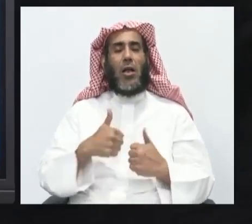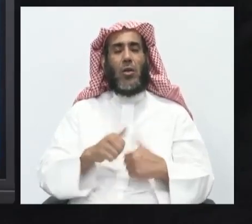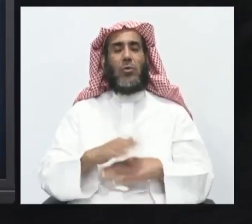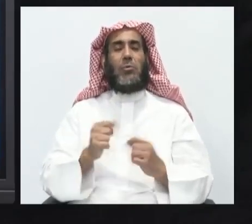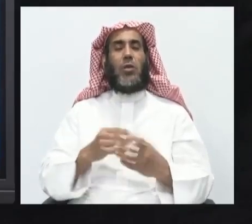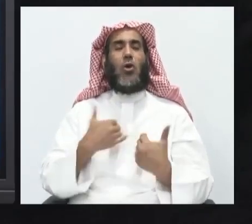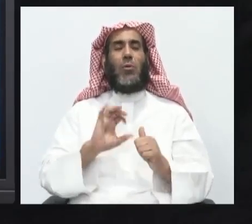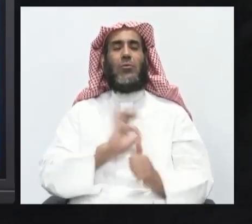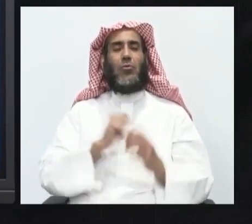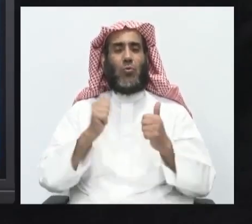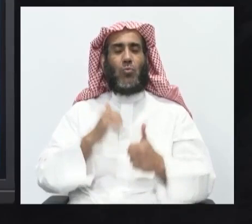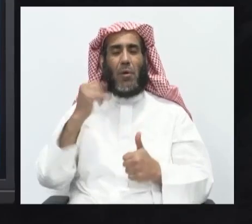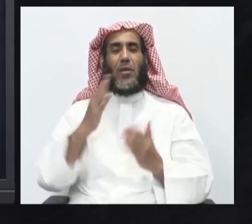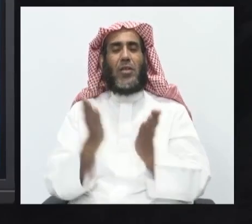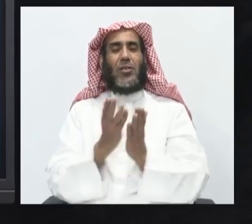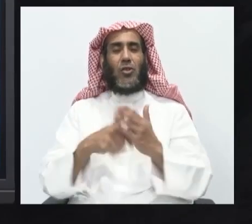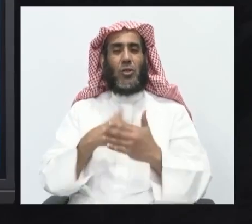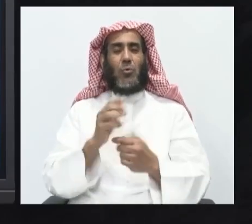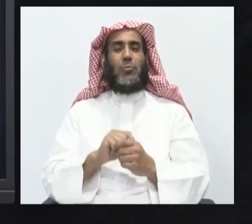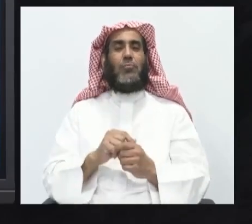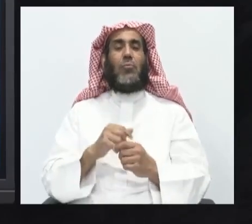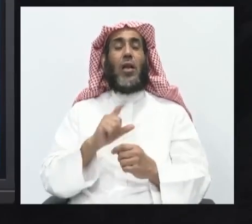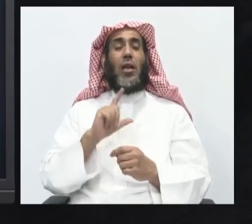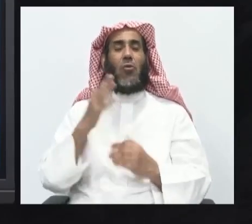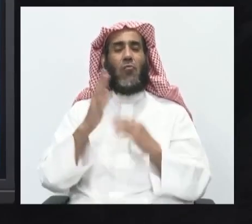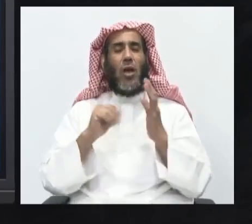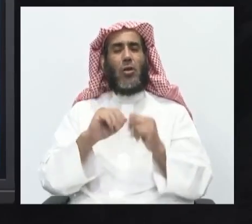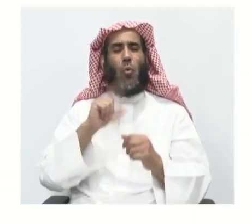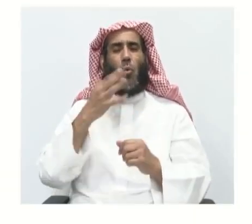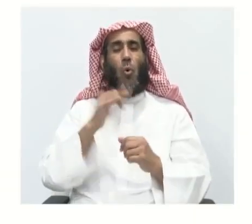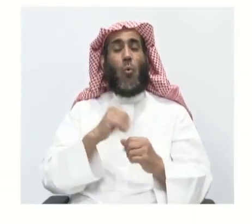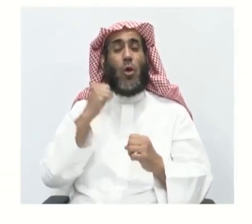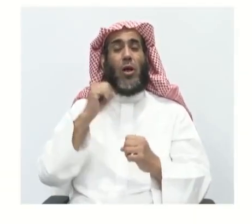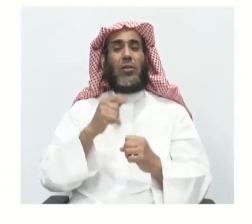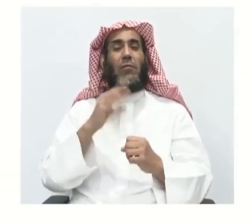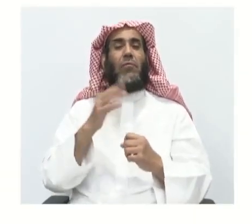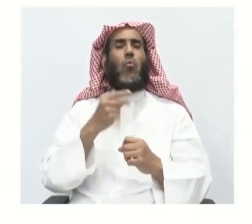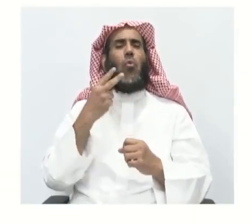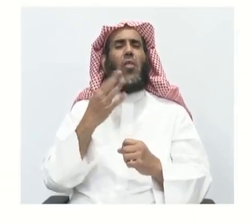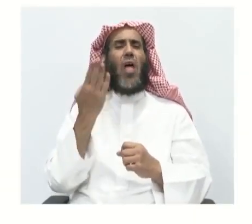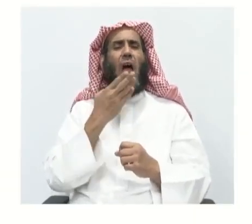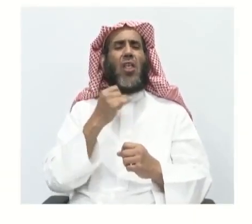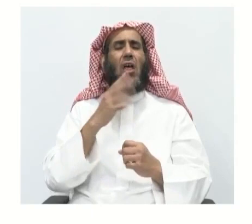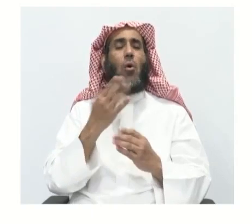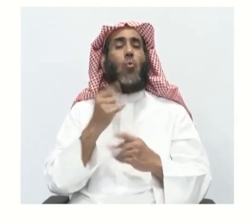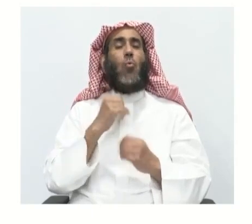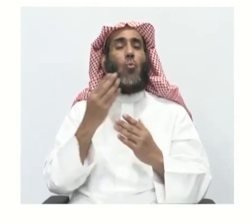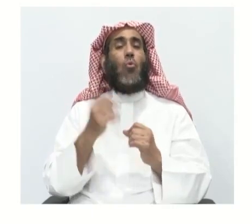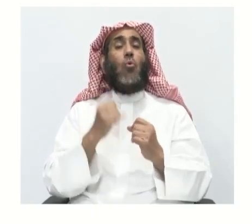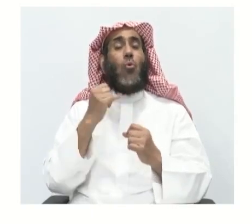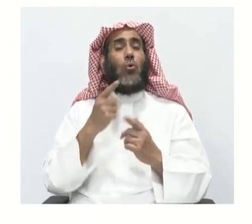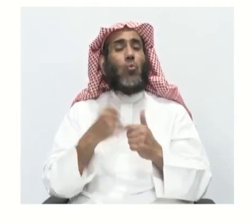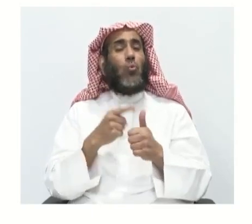اعزائي الطلاب والطالبات في درس جديد من دروس الكفايات اللغويه للصف الثاني ثانوي نحن في الوحده الاملائيه الكفايه